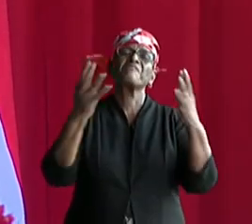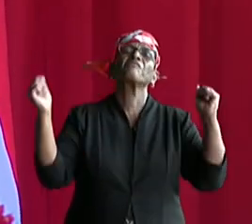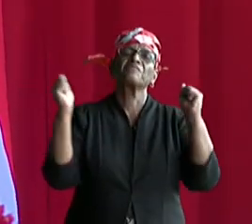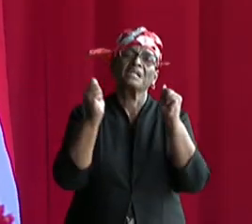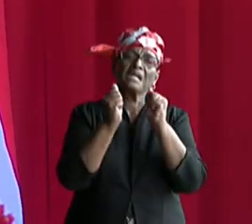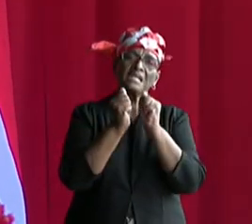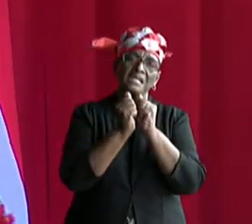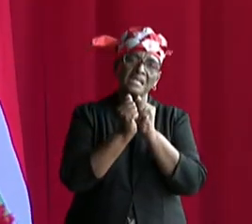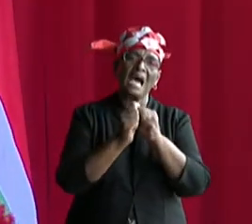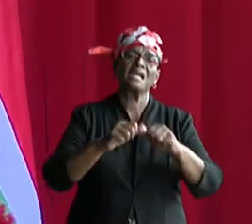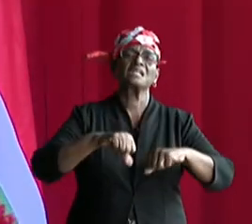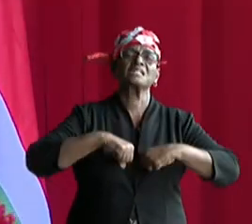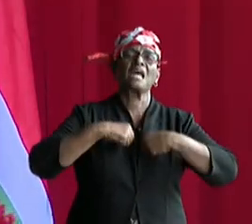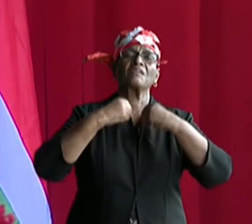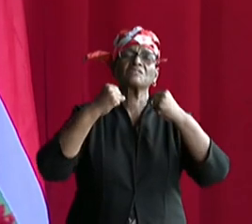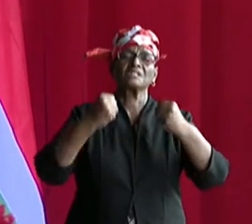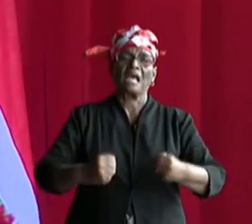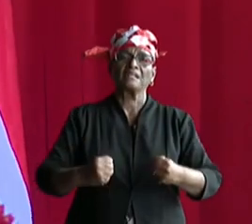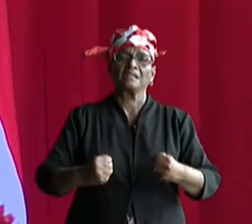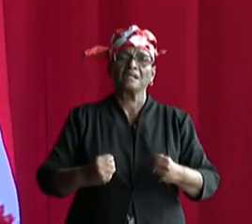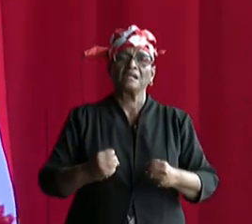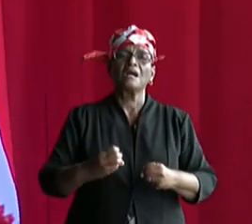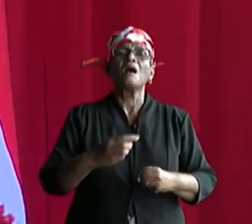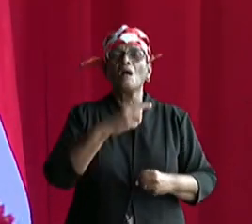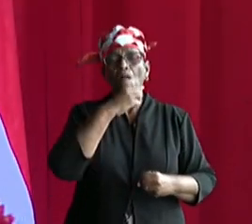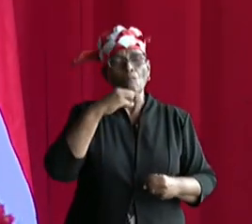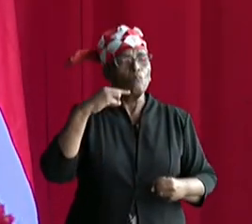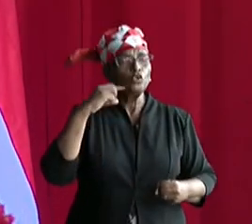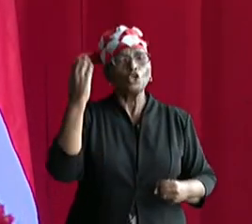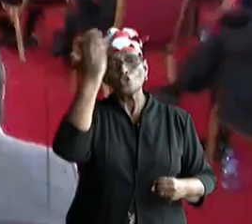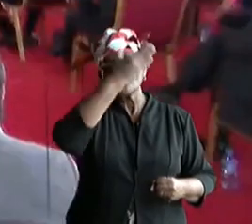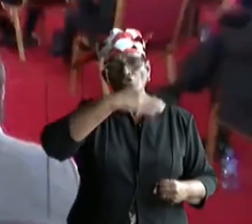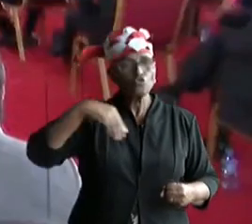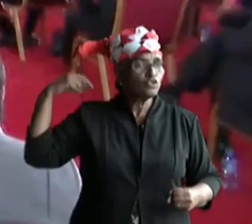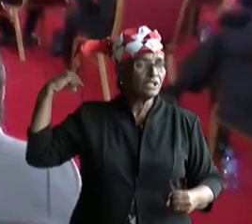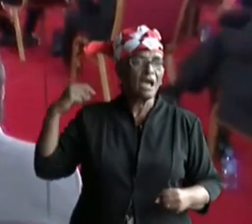jaar residentie. Mama Sranang Sawini. Dank u wel.